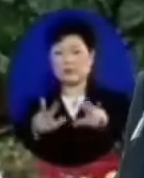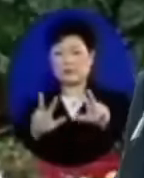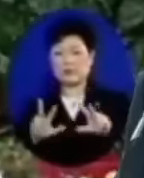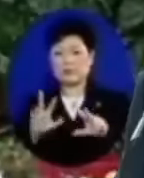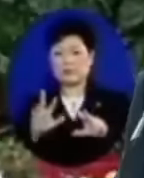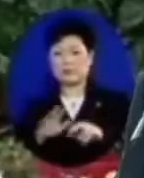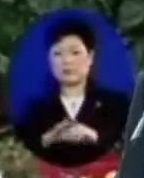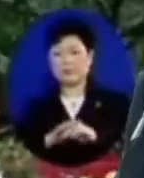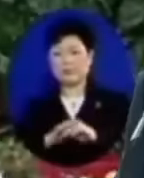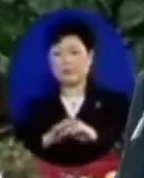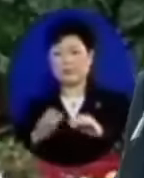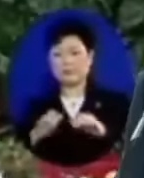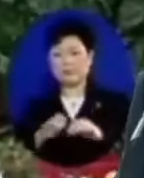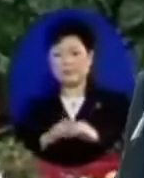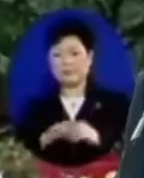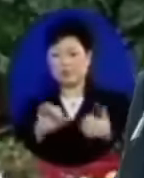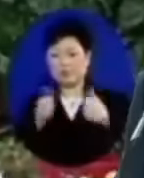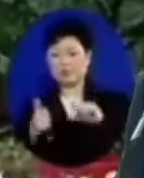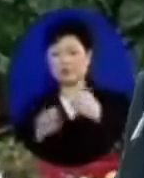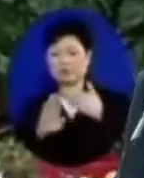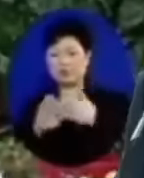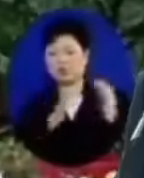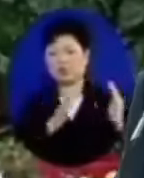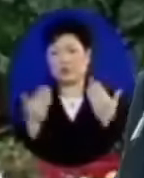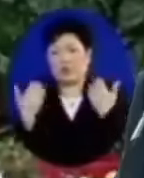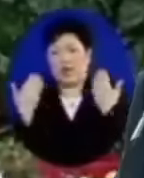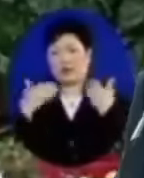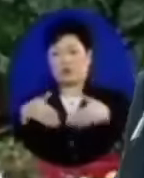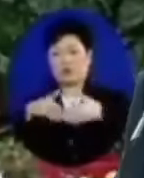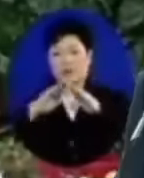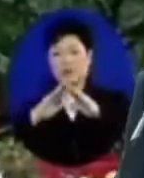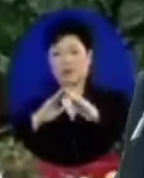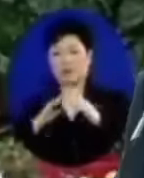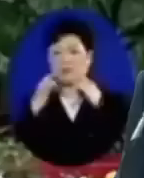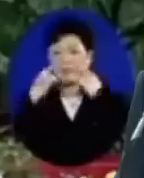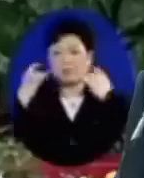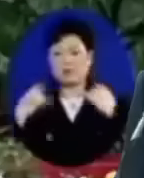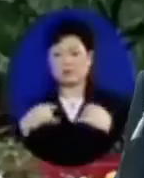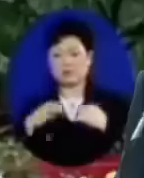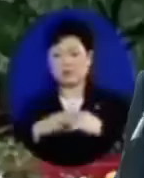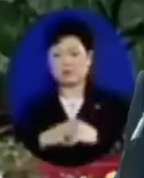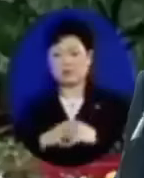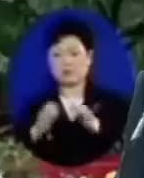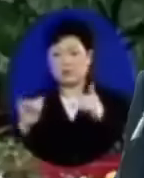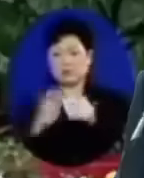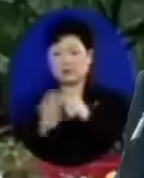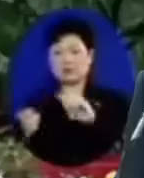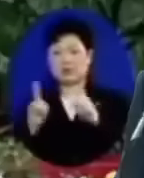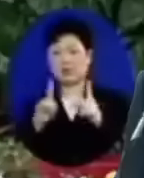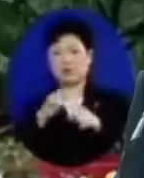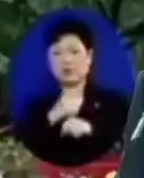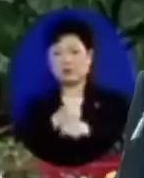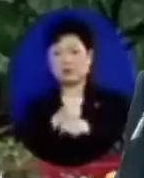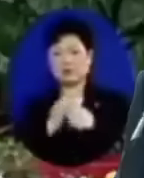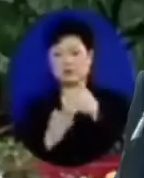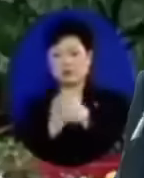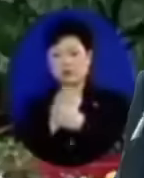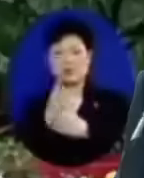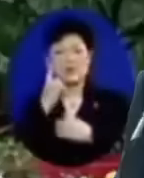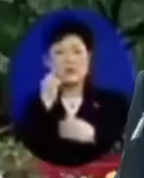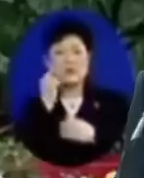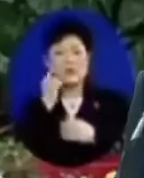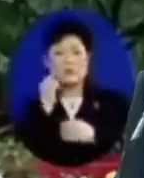사례들이 있어 독일에서는 죽음 준비 학교가 세워졌고 프랑스에서는 임종치료학과 생겼으며